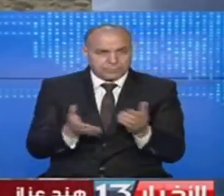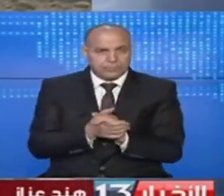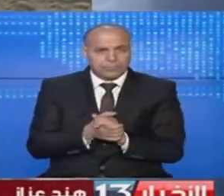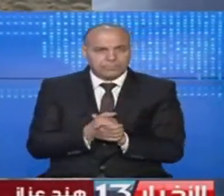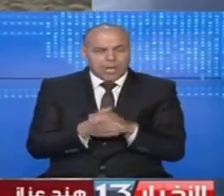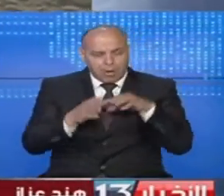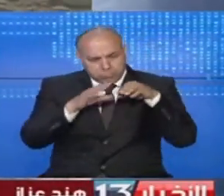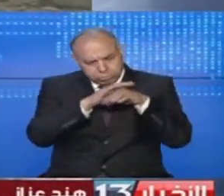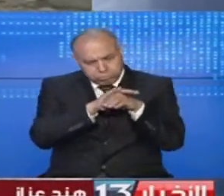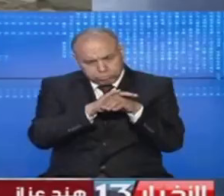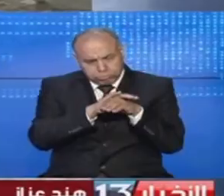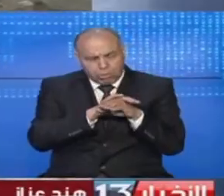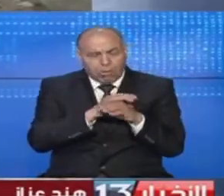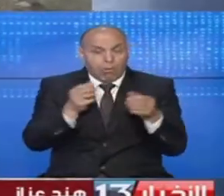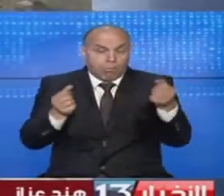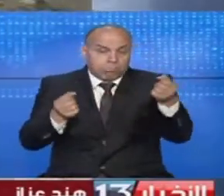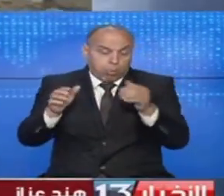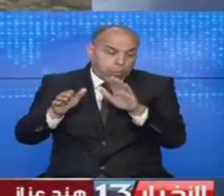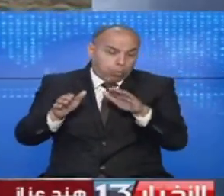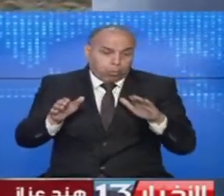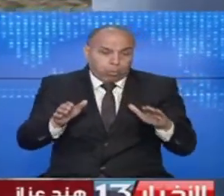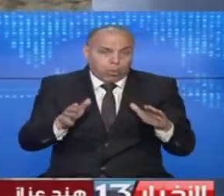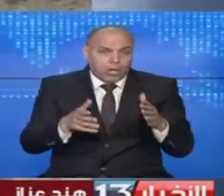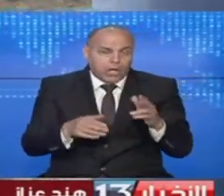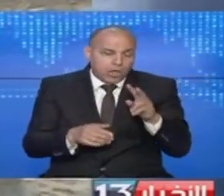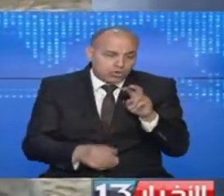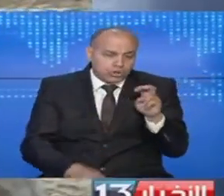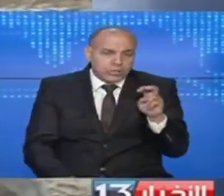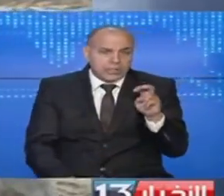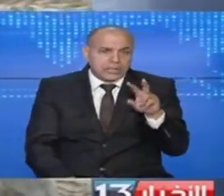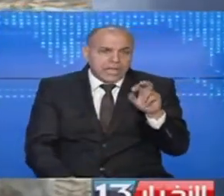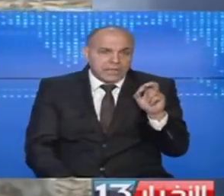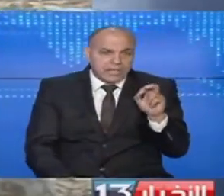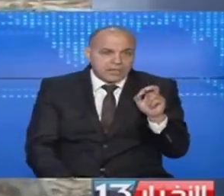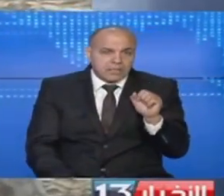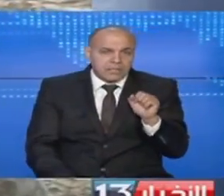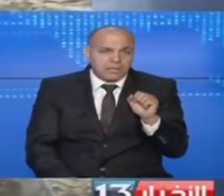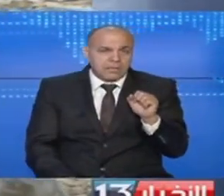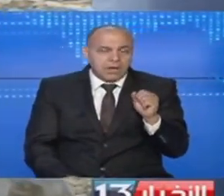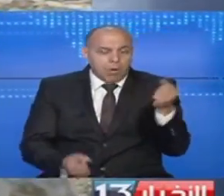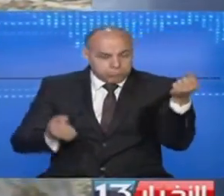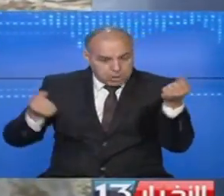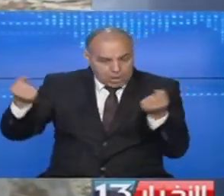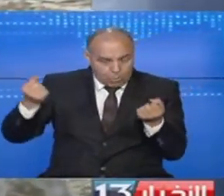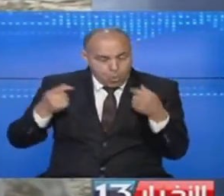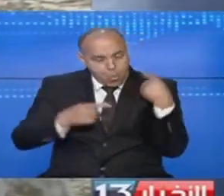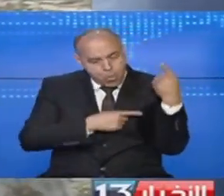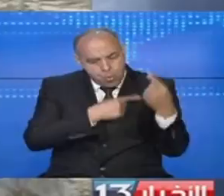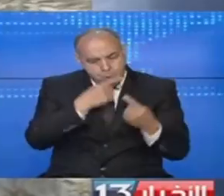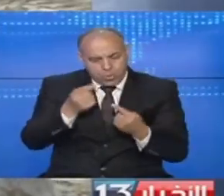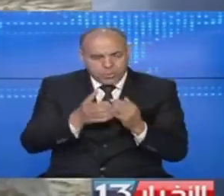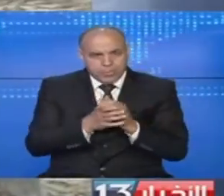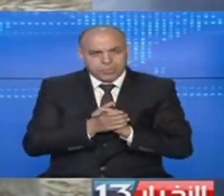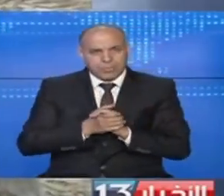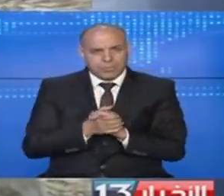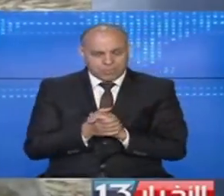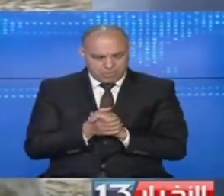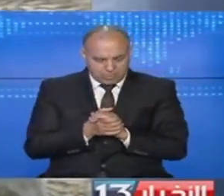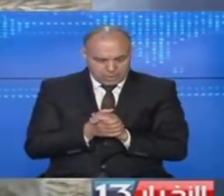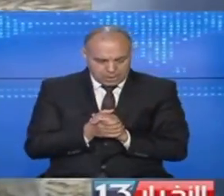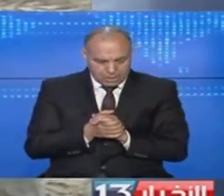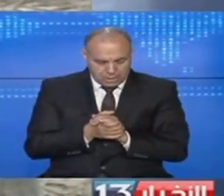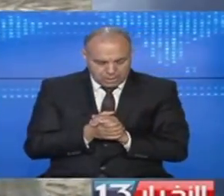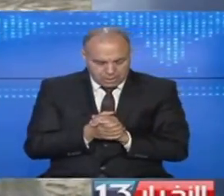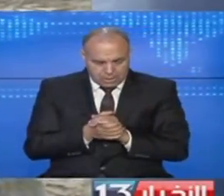للمواد المنجمية موفرة أسطول معناها يتراوح بين 20-30 شاحنة يومية في على